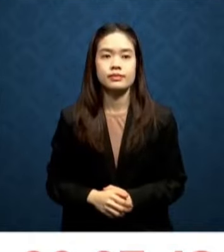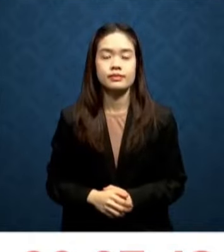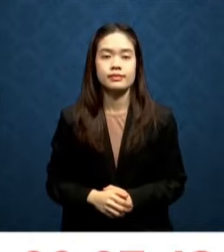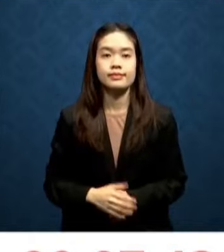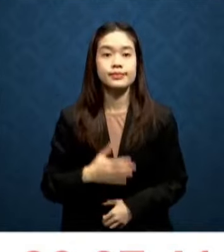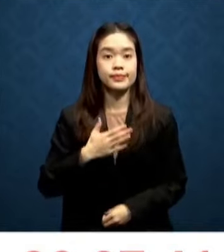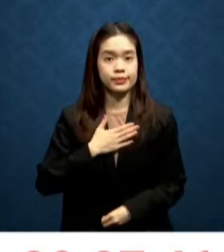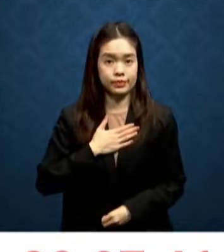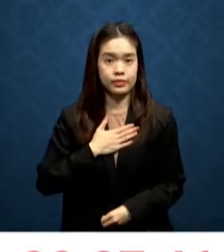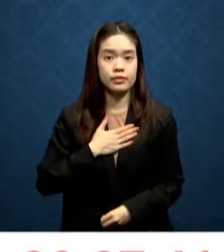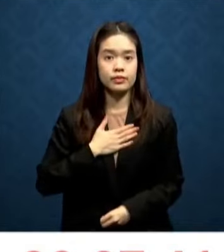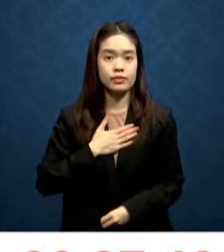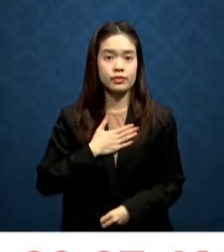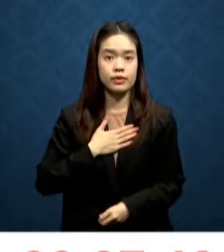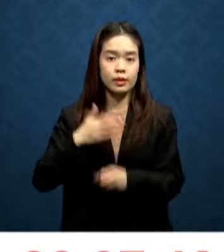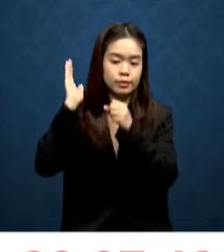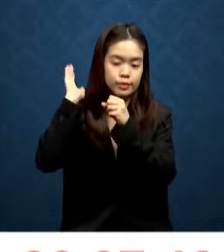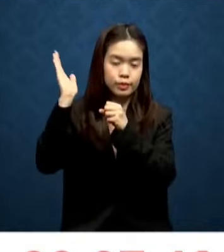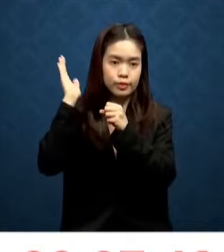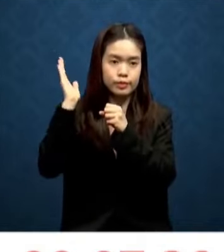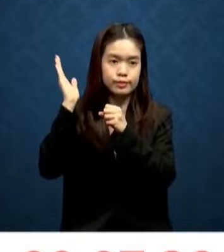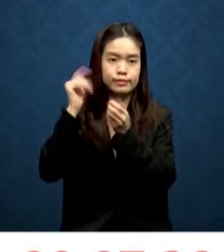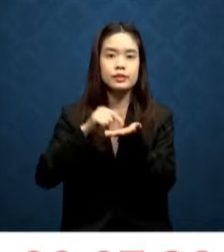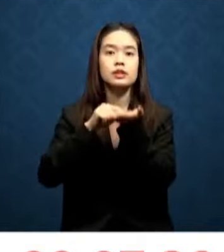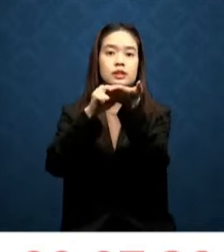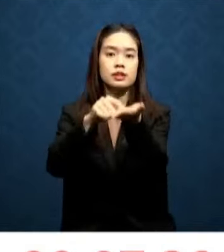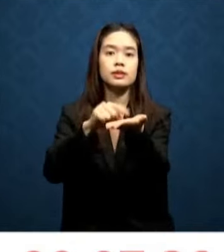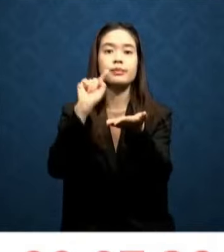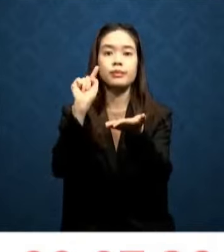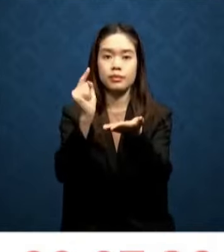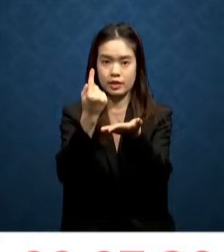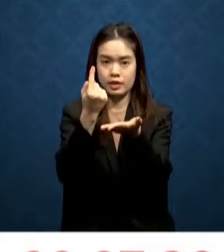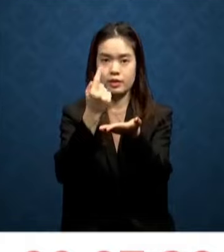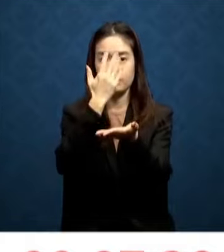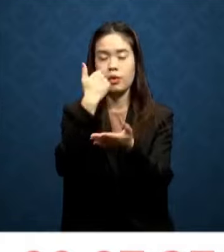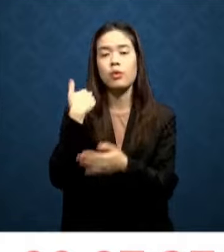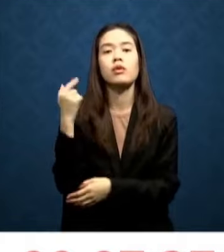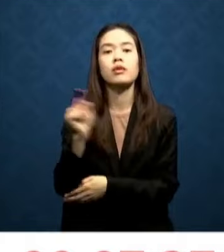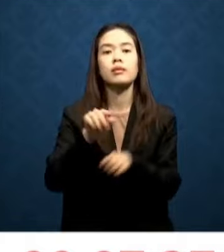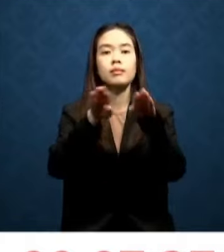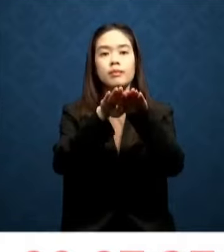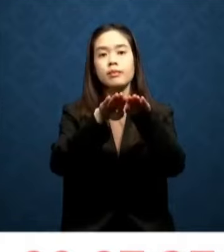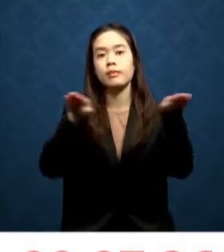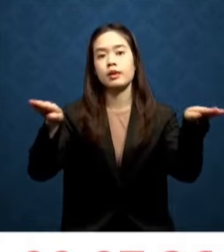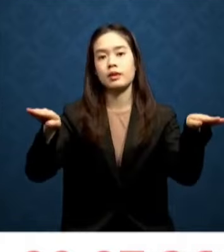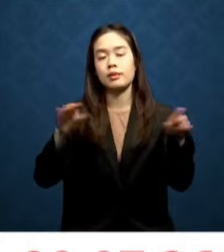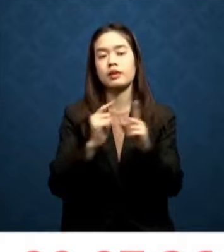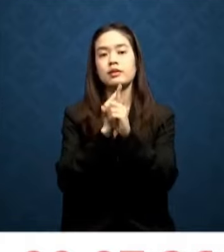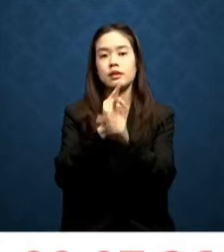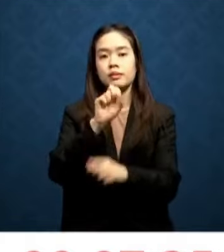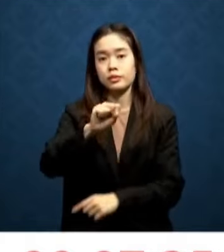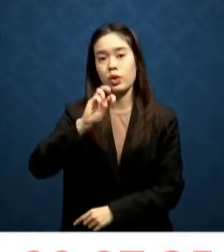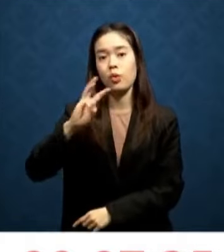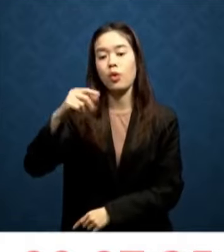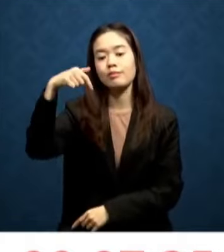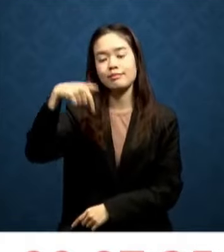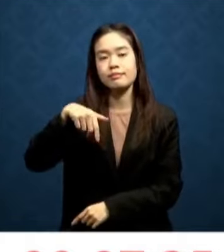ดิฉันนำเรื่องนี้ขึ้นมาอีกครั้งหนึ่งเพื่อที่จะให้เป็นบรรทัดฐานแห่งวุฒิสภาแห่